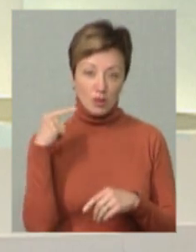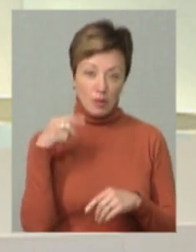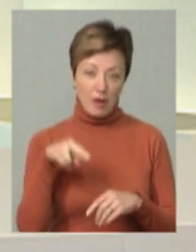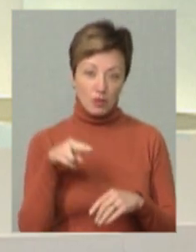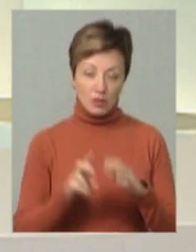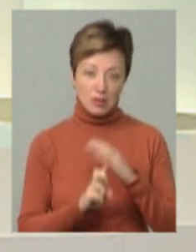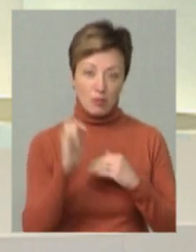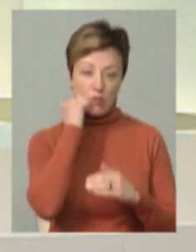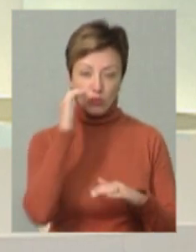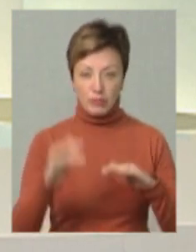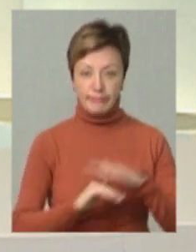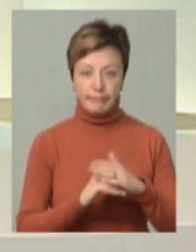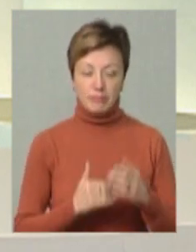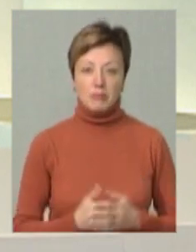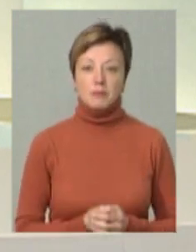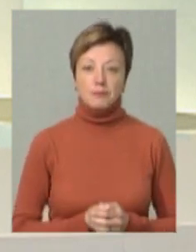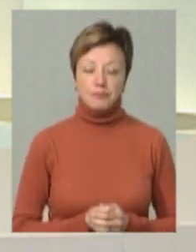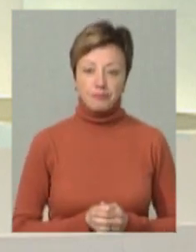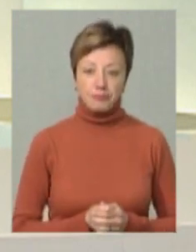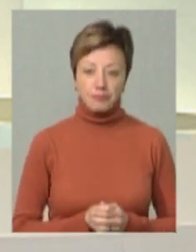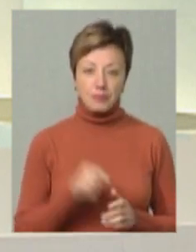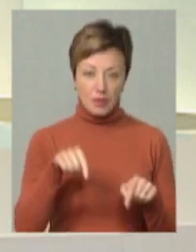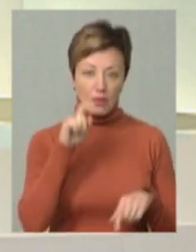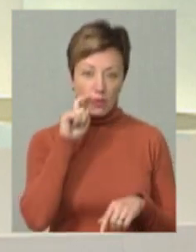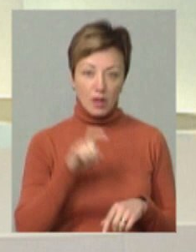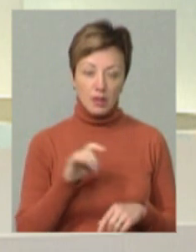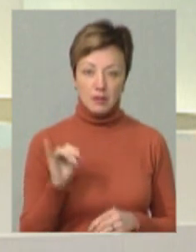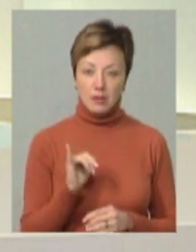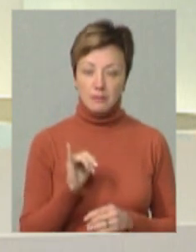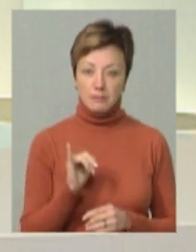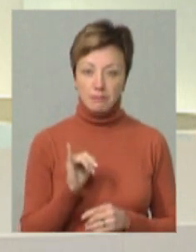Церкви або Московського Патріархату в Україні. І